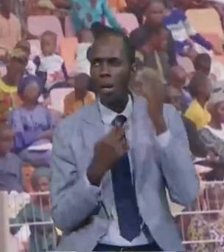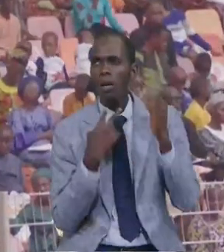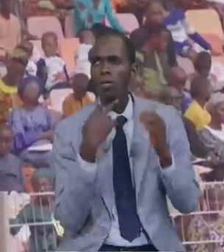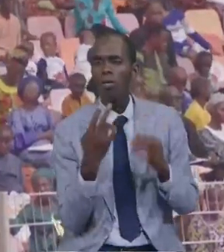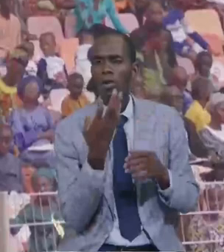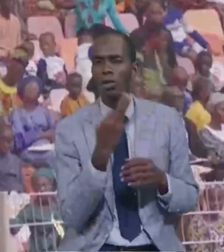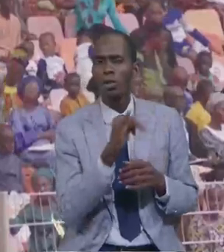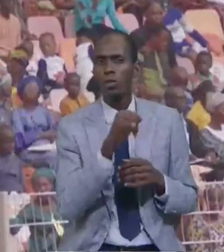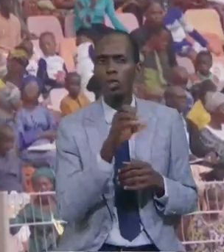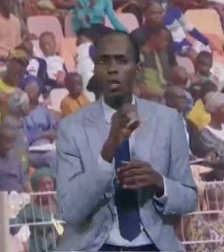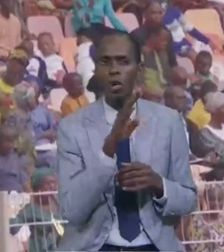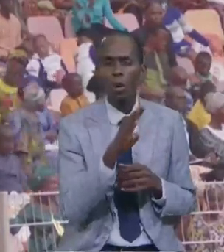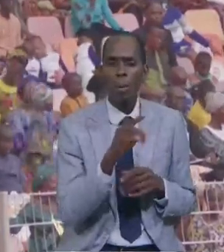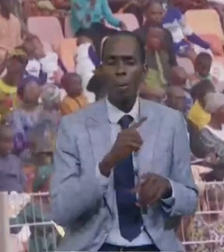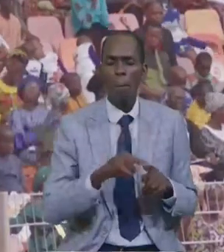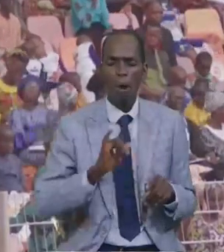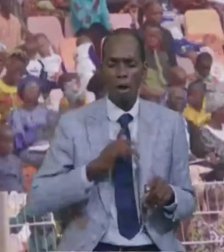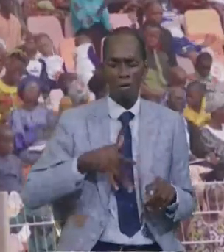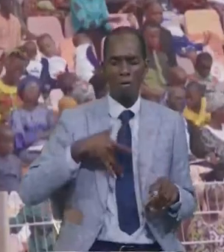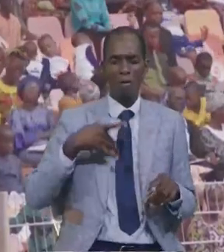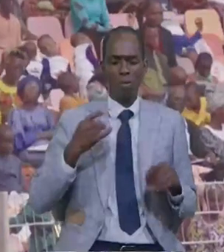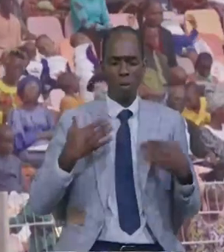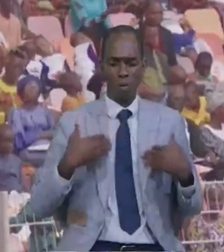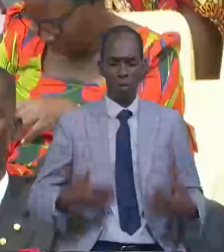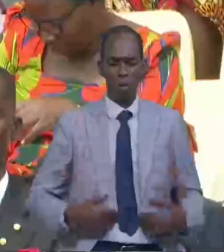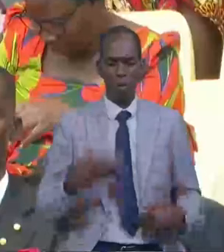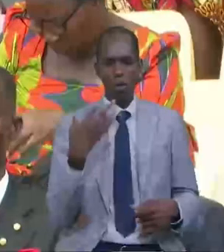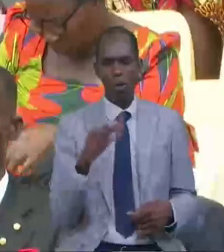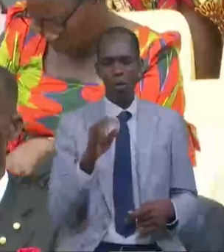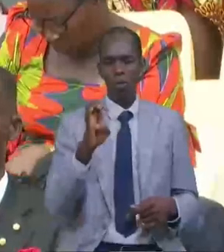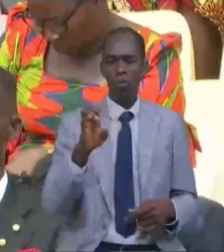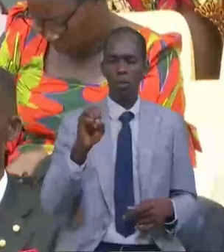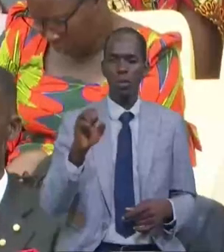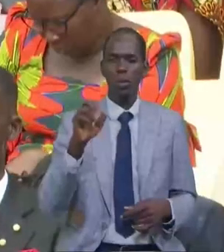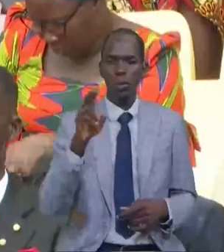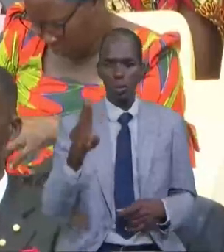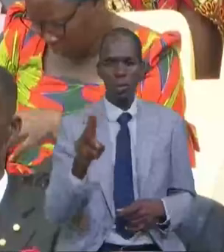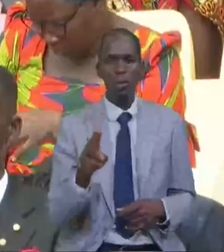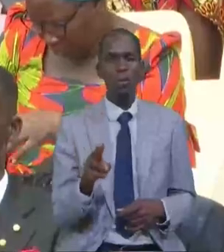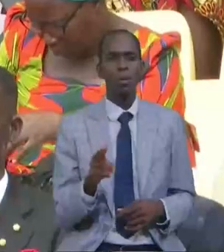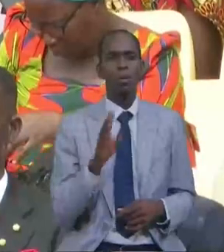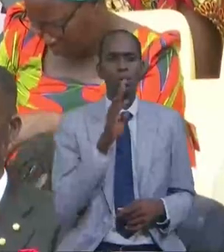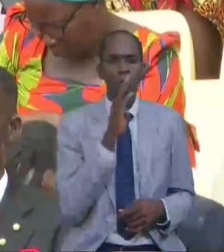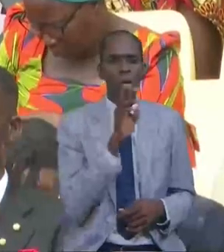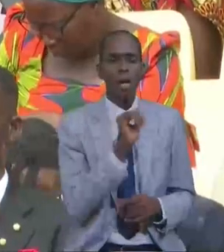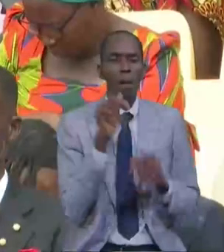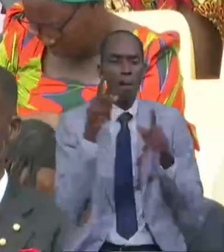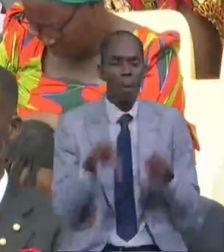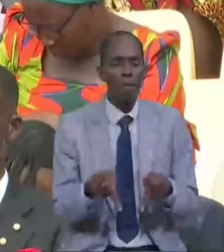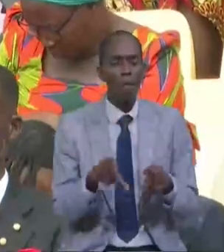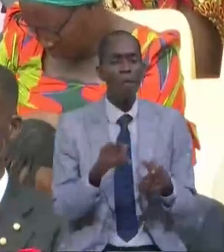Sois une personne que si tu es là, tu es là, tu acceptes la parole de Dieu.